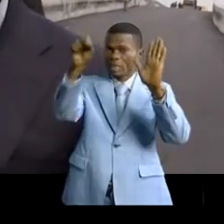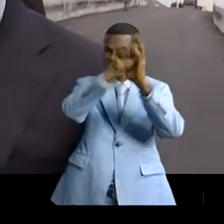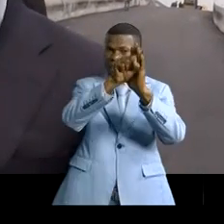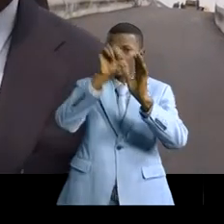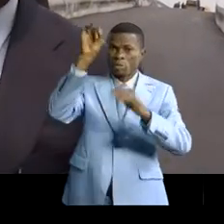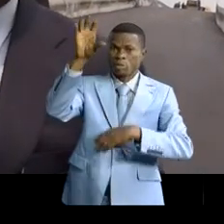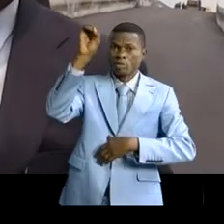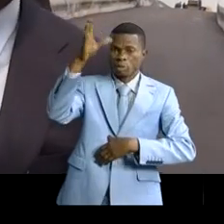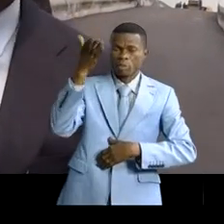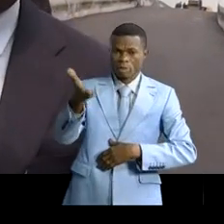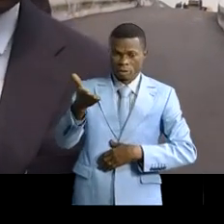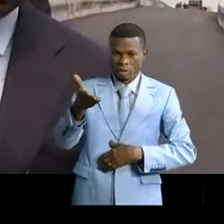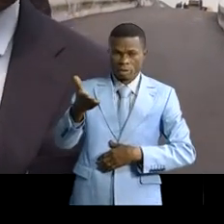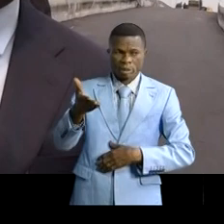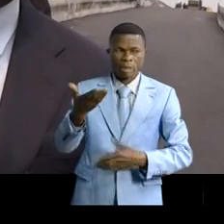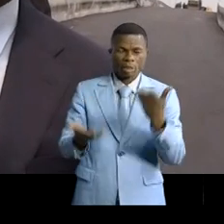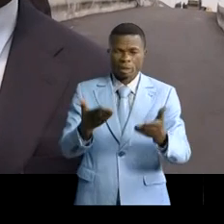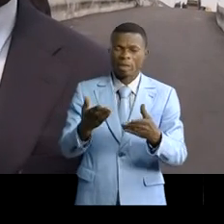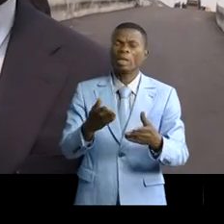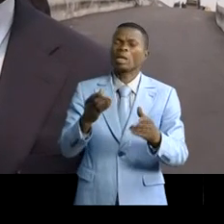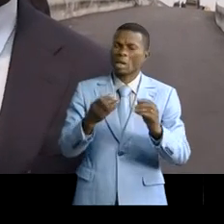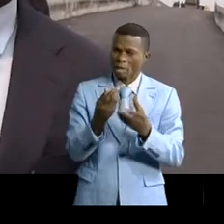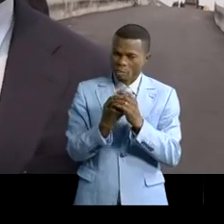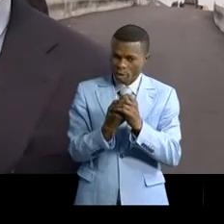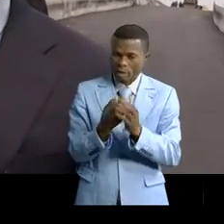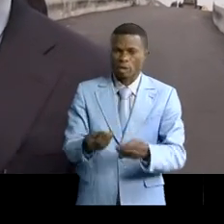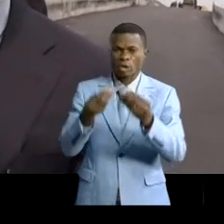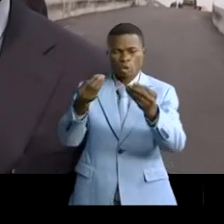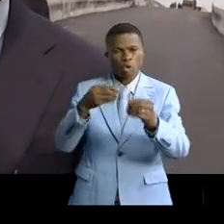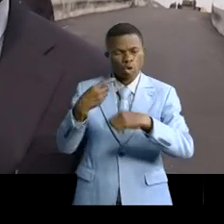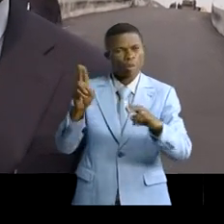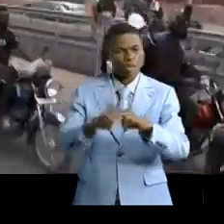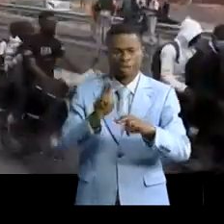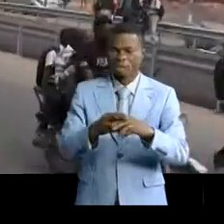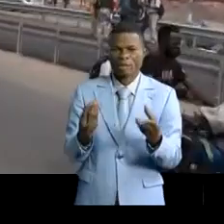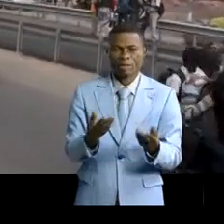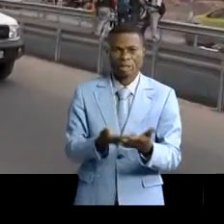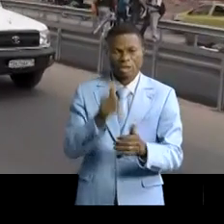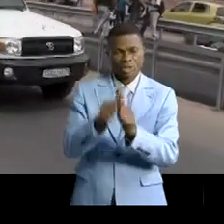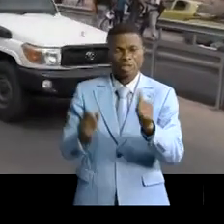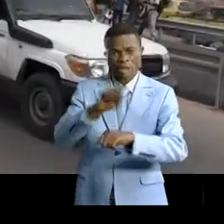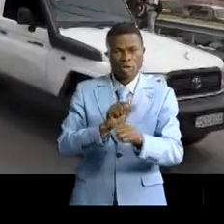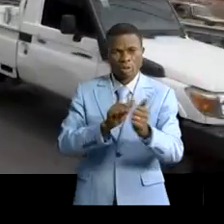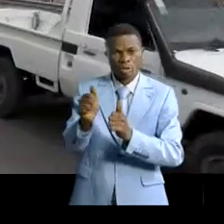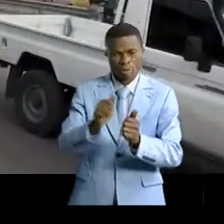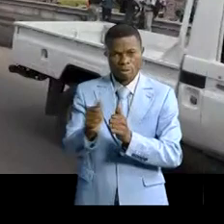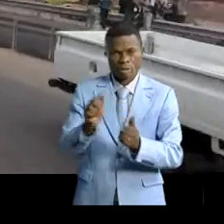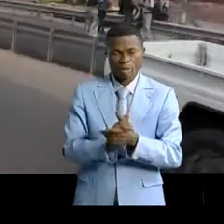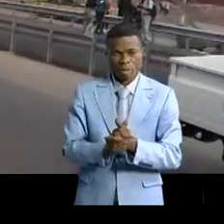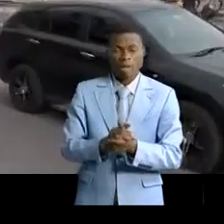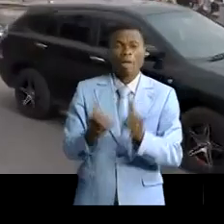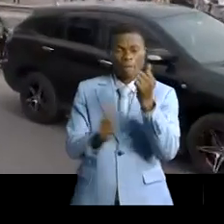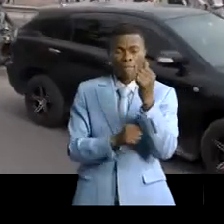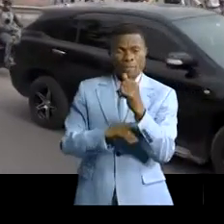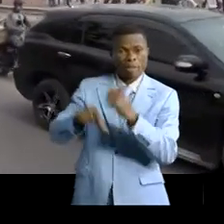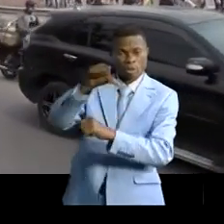peut-être la nuit. Je crois que l'ouvrage peut être remis à l'usage de l'utilisation. Chaque jour qui passe, les yeux de visagers de